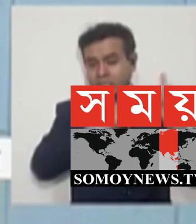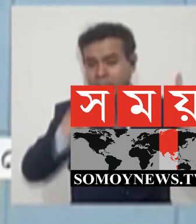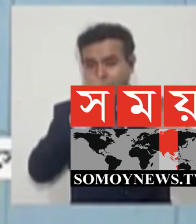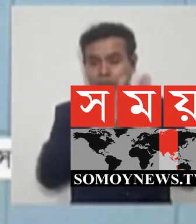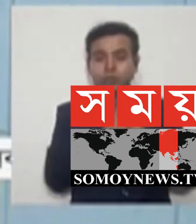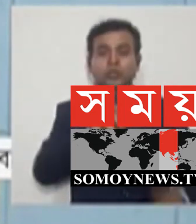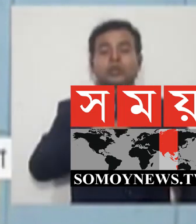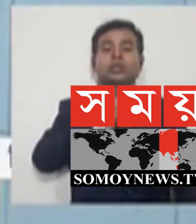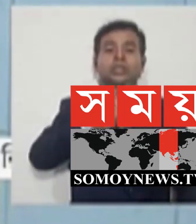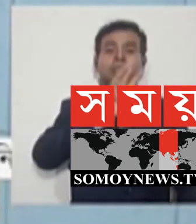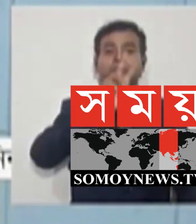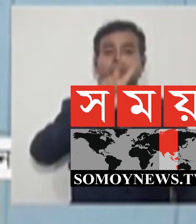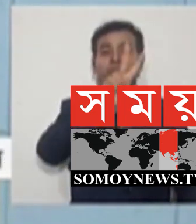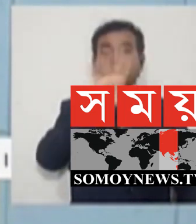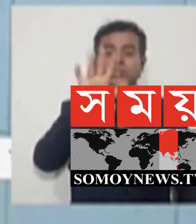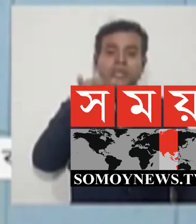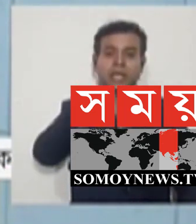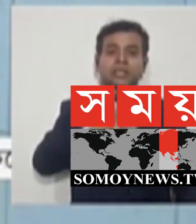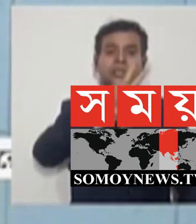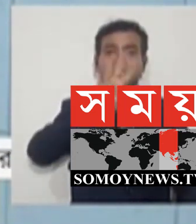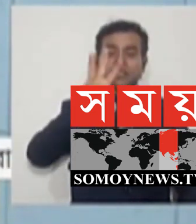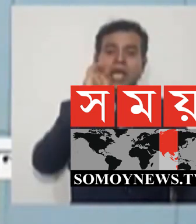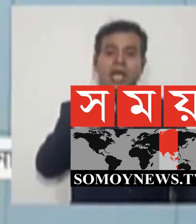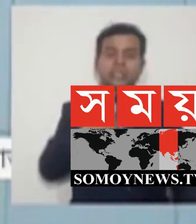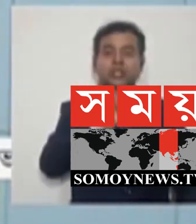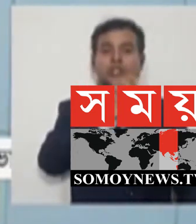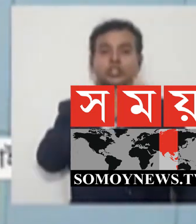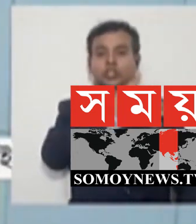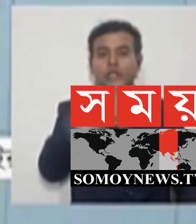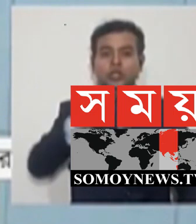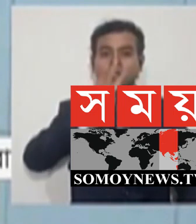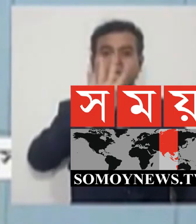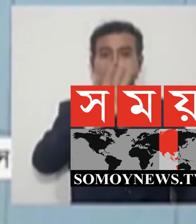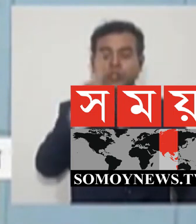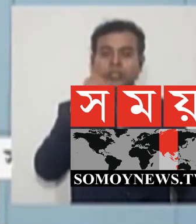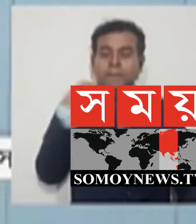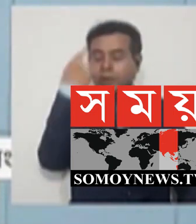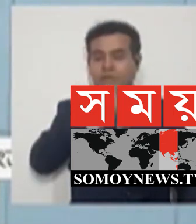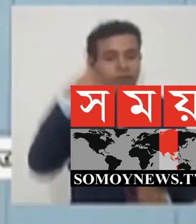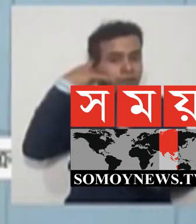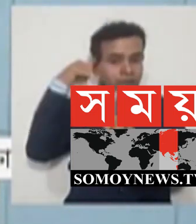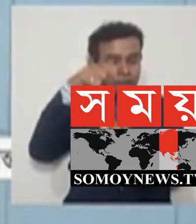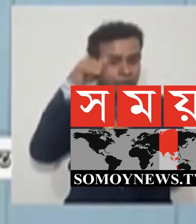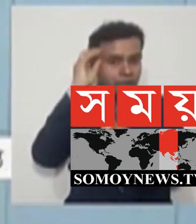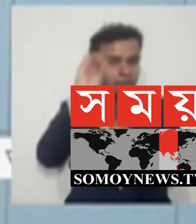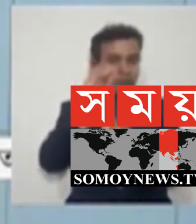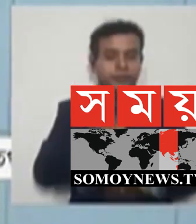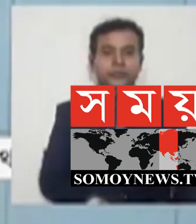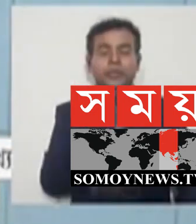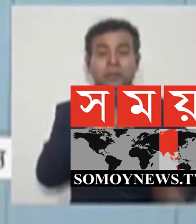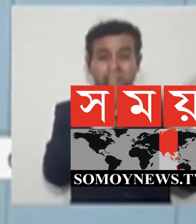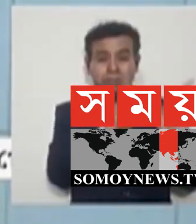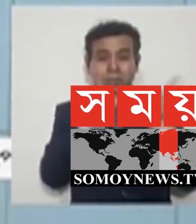25,23,641 জনকে স্বাস্থ্য পরামর্শ দেওয়া হয়েছে হটলাইন মাধ্যমে। অনলাইন প্ল্যাটফর্ম মুক্তপাঠে হটলাইনে সেবা দেওয়ার